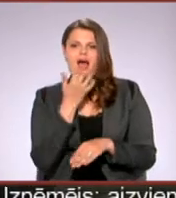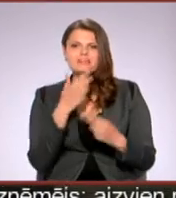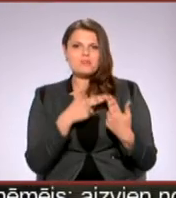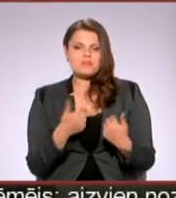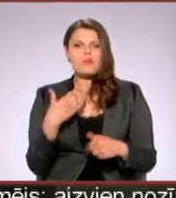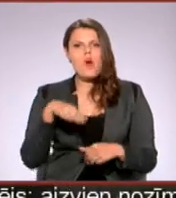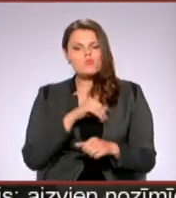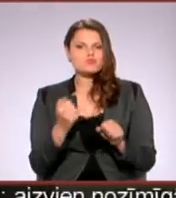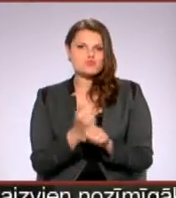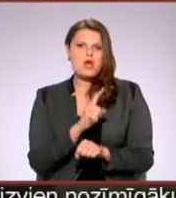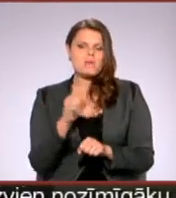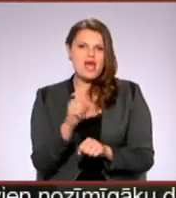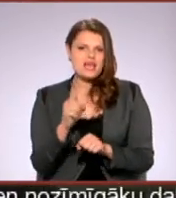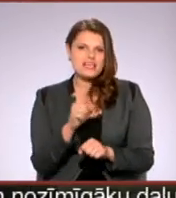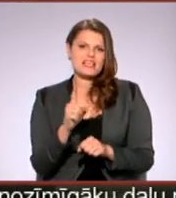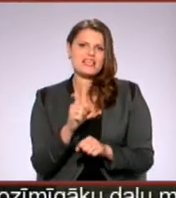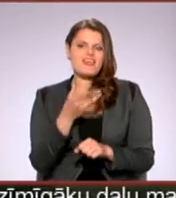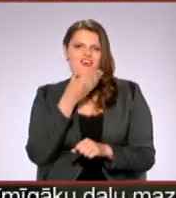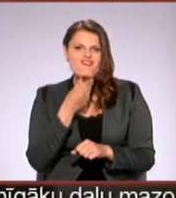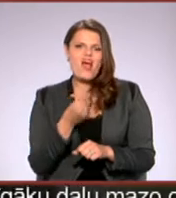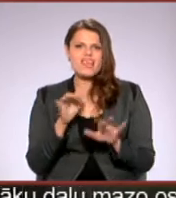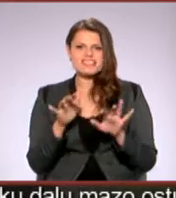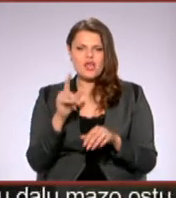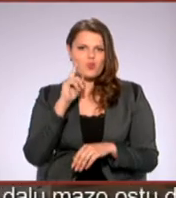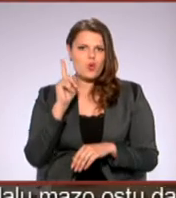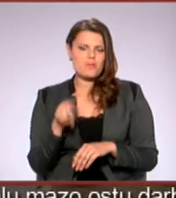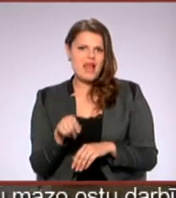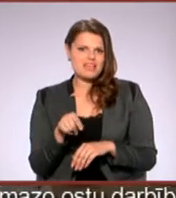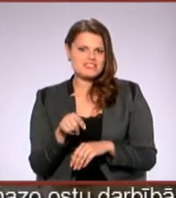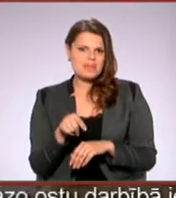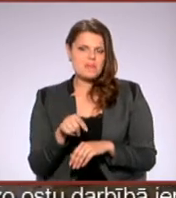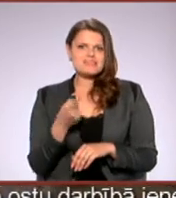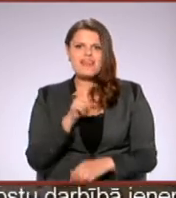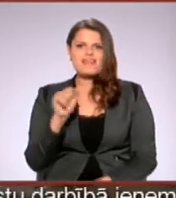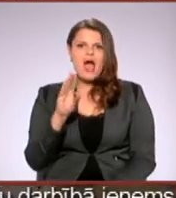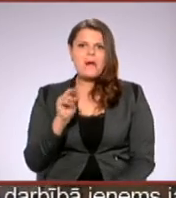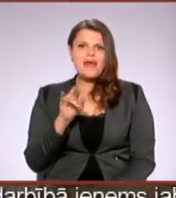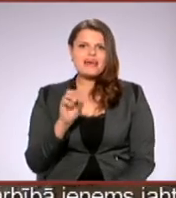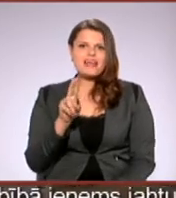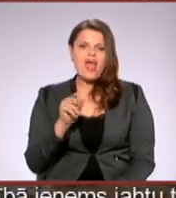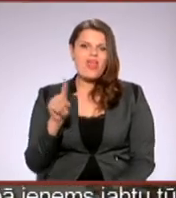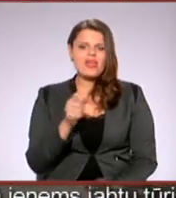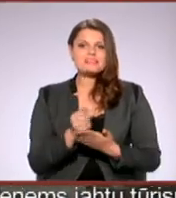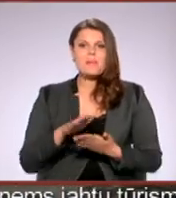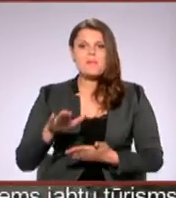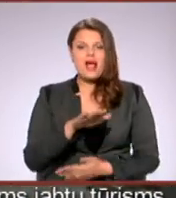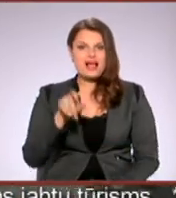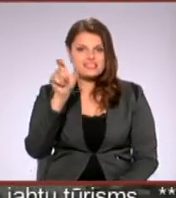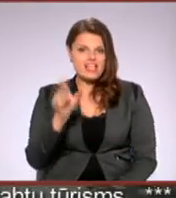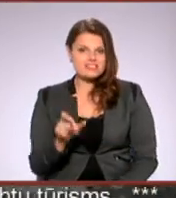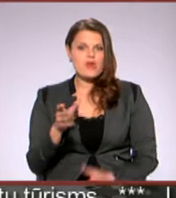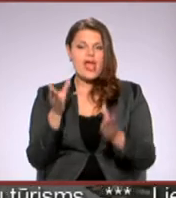mums tomēr ir stipri izteiktāki vājas datorprasmes. Stāmarienas pagasta iedzīvotāja Velga Makstinieca uzsver, iespēja